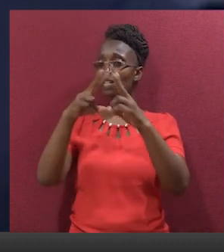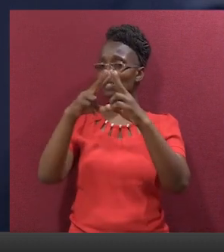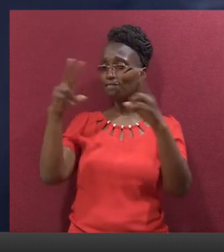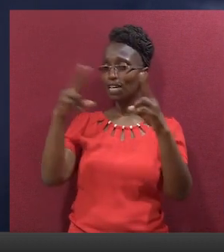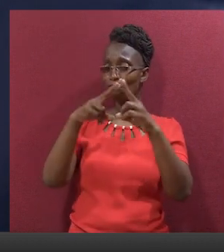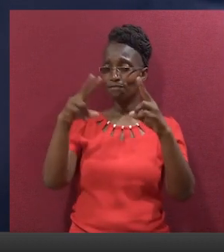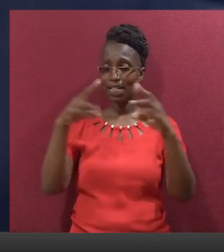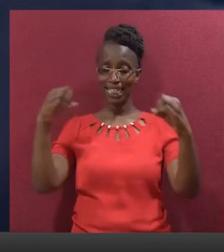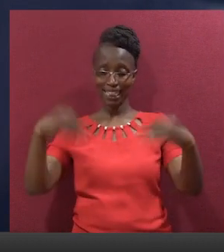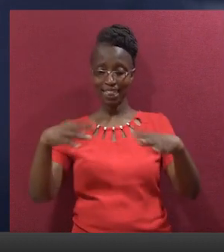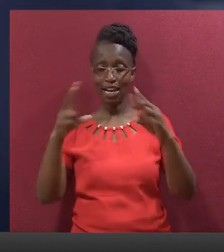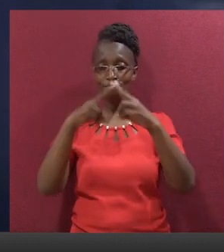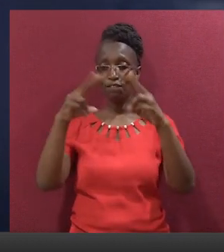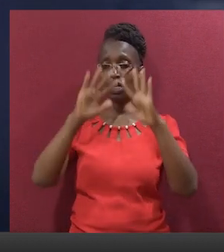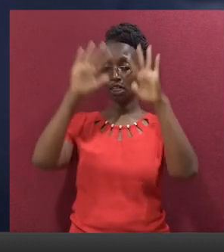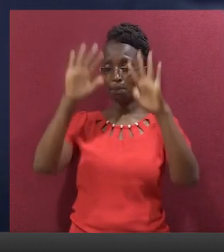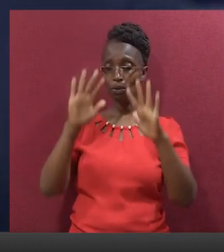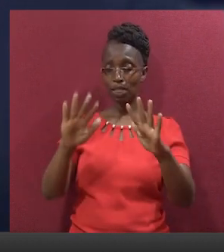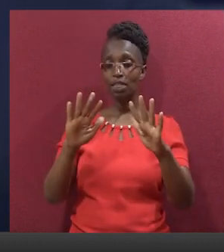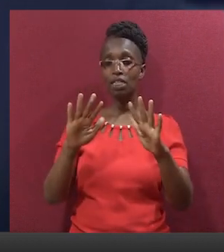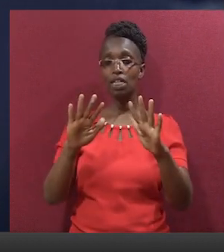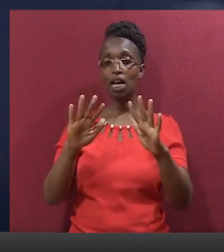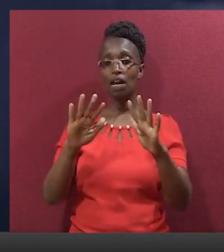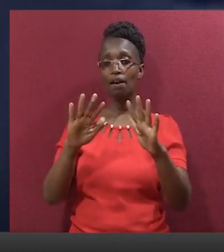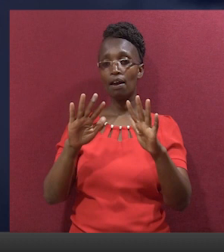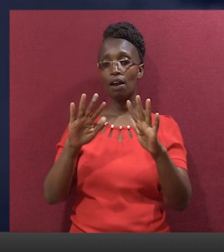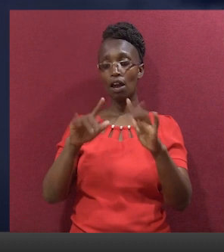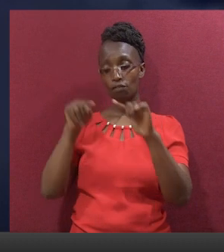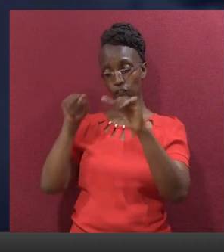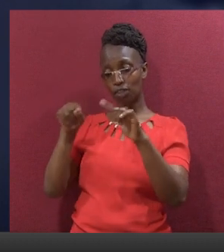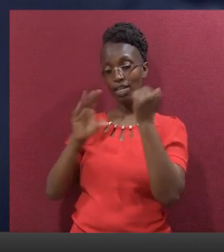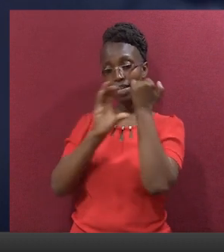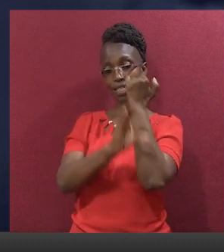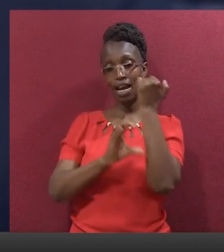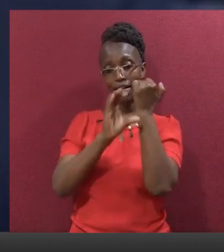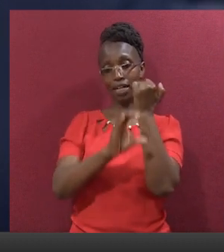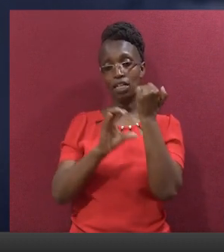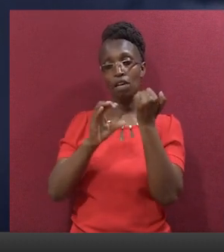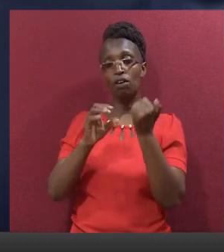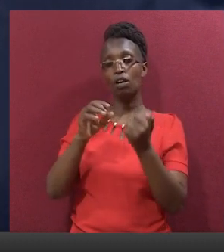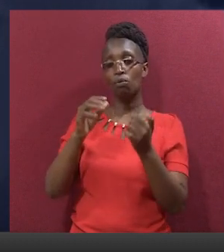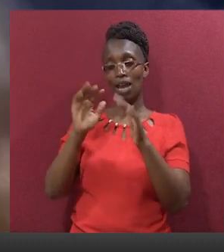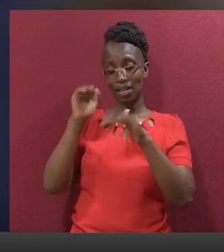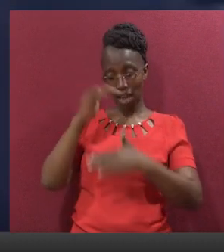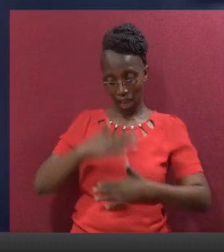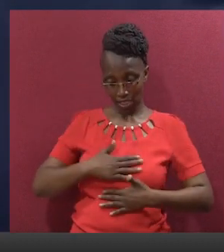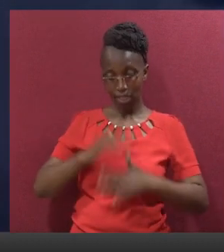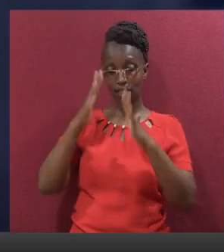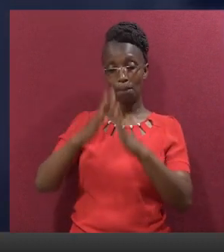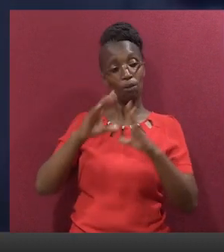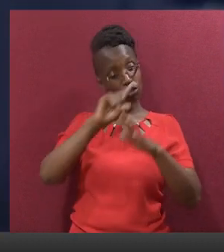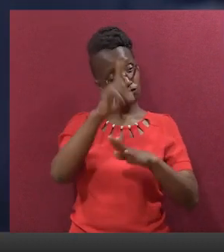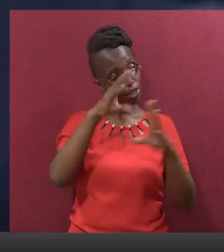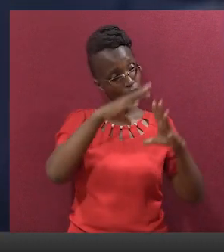Speaker, it is very clear. It is very important for the image of this country, Madam Speaker, for that nominee to